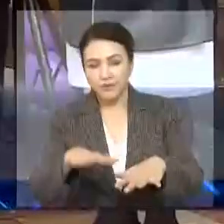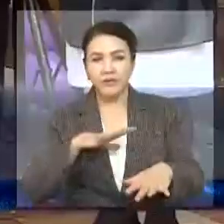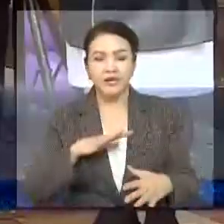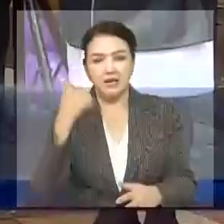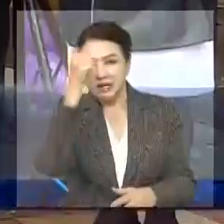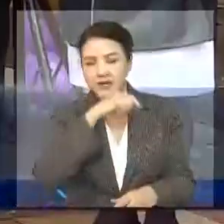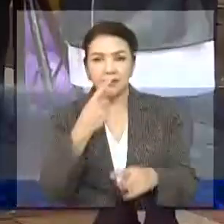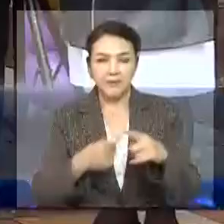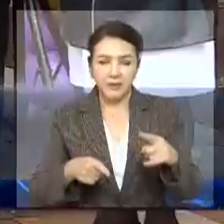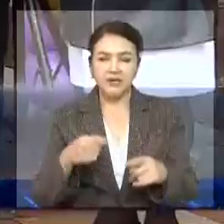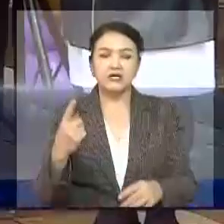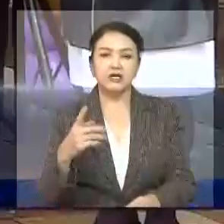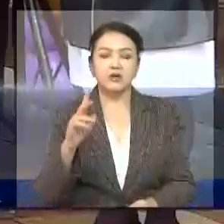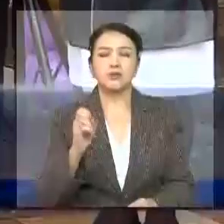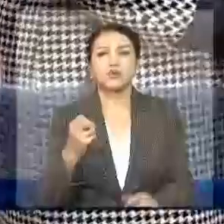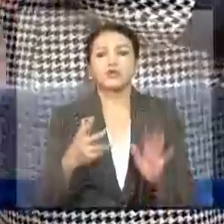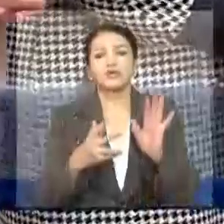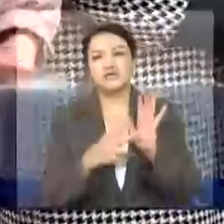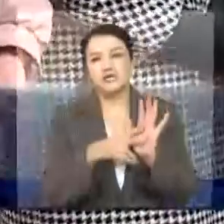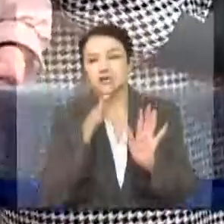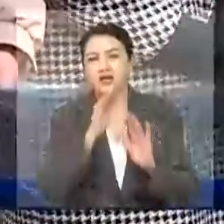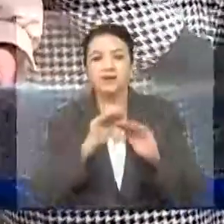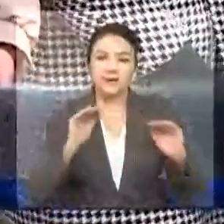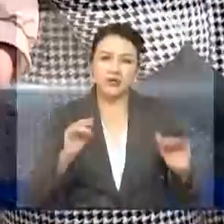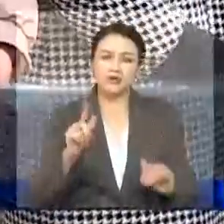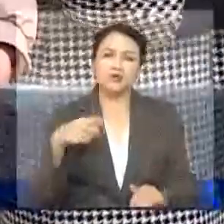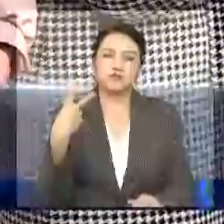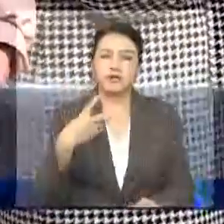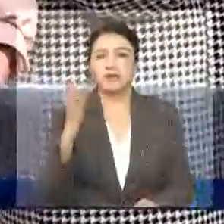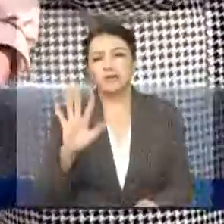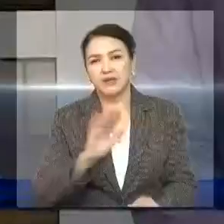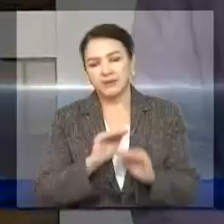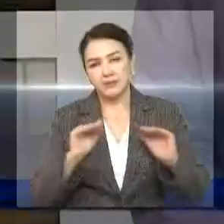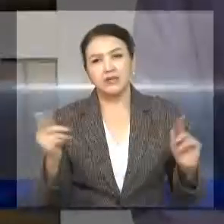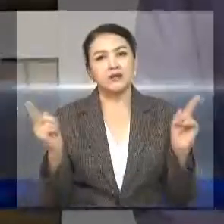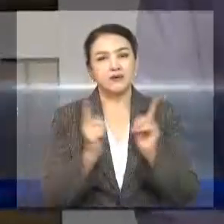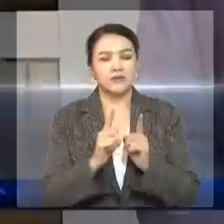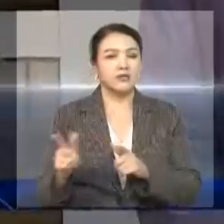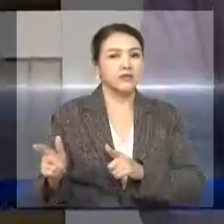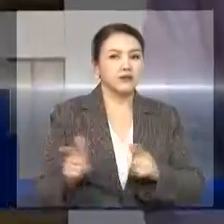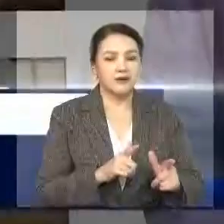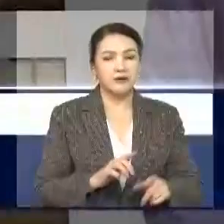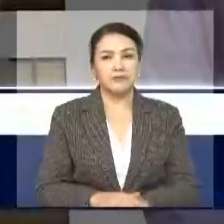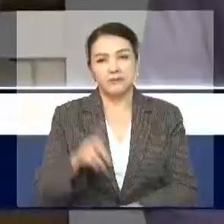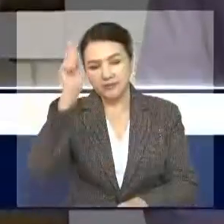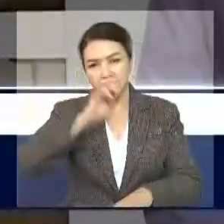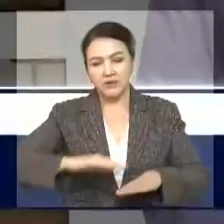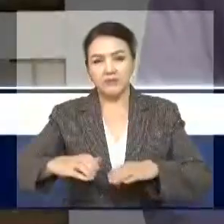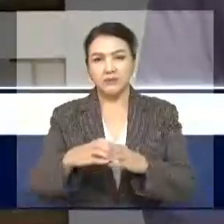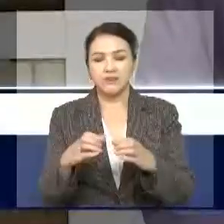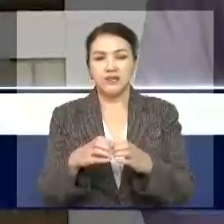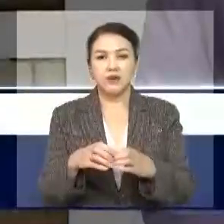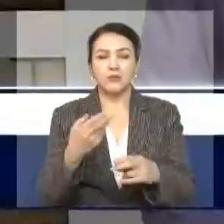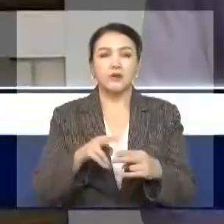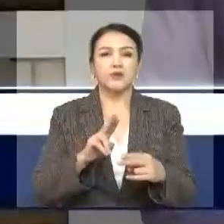Жылына 1,5-18 жас аралығындағы 125 баланы қабылдауға қауқарлы. Мемлекеттің саясаты әрине ол